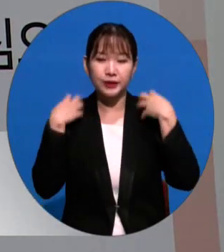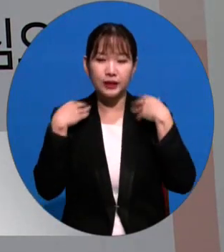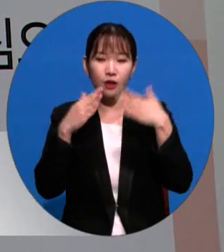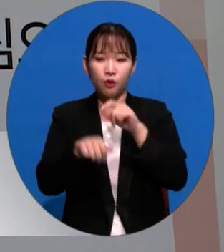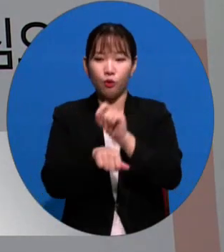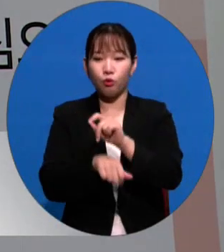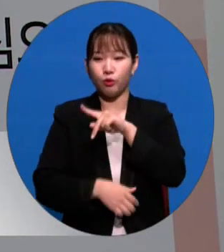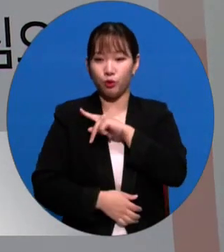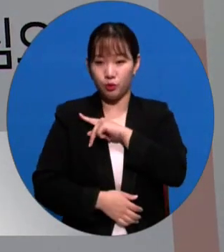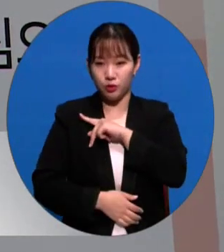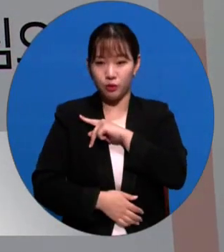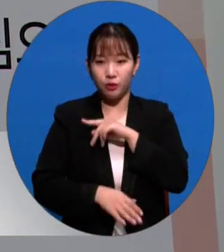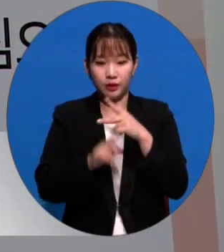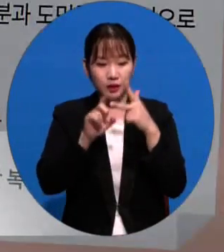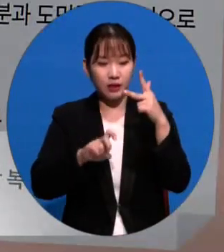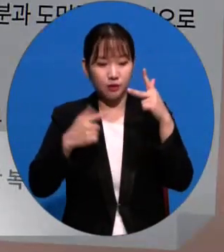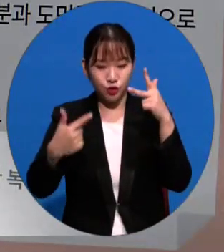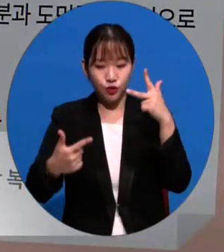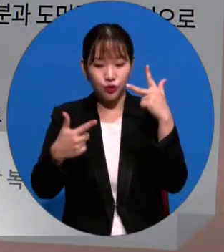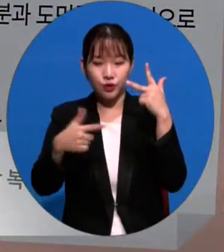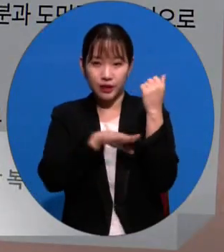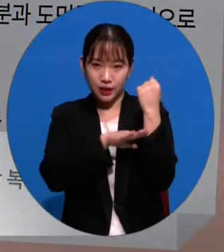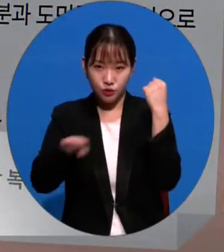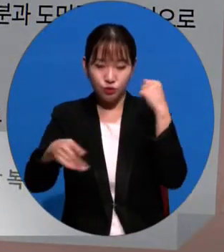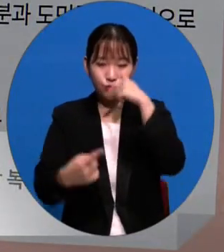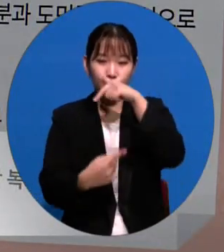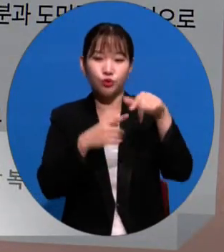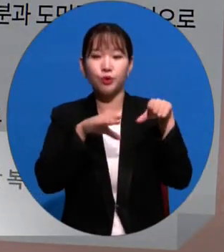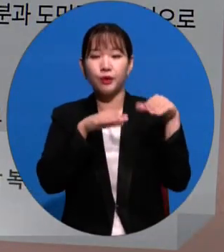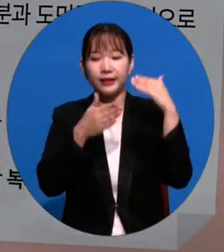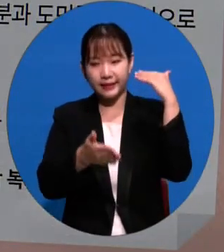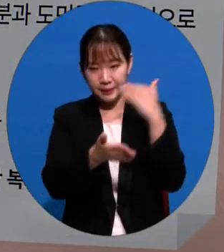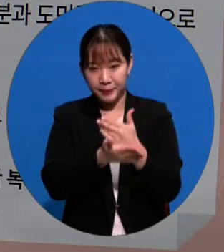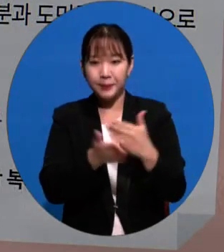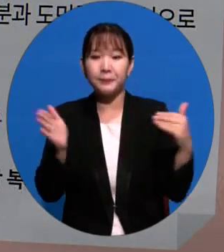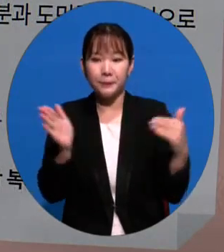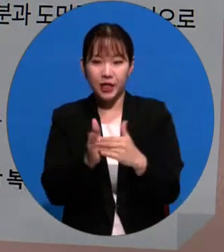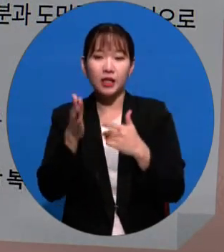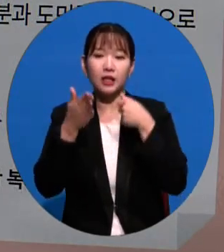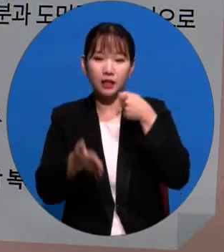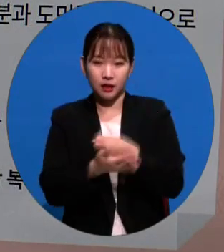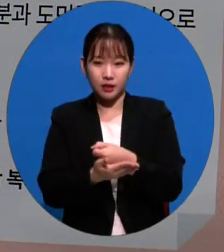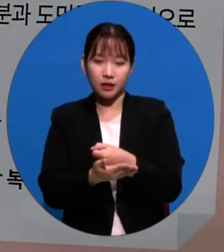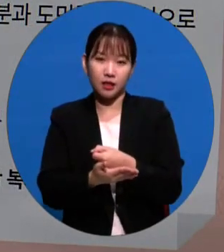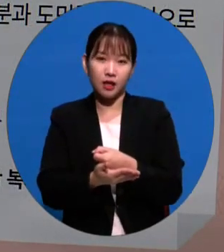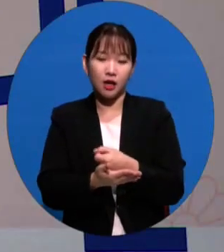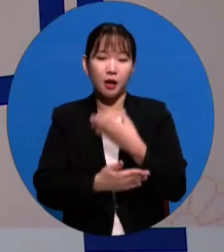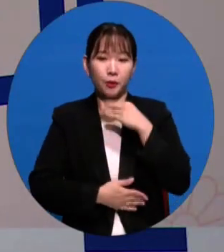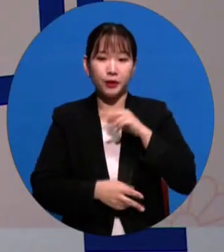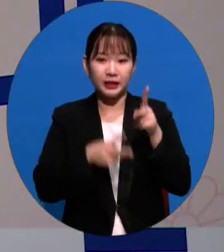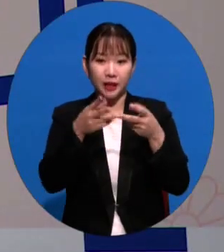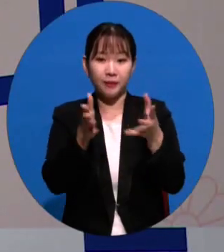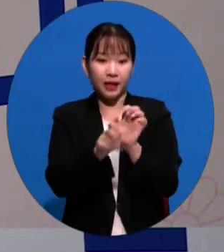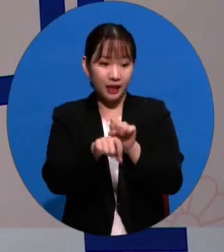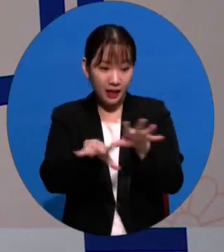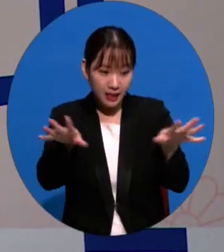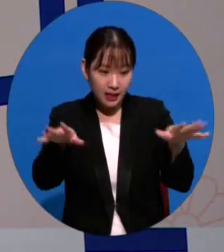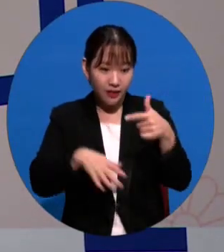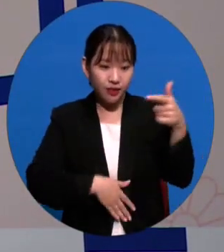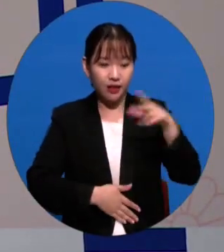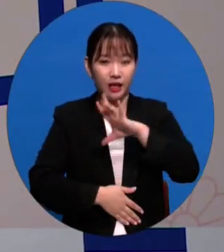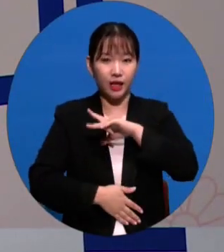공무원 노조가 이달 26일자로 운영 종료를 결정한 겁니다. 노조가 만든 복지사업단의 해산에는